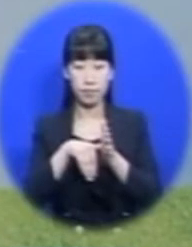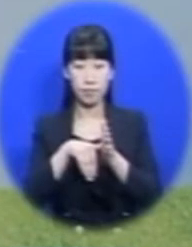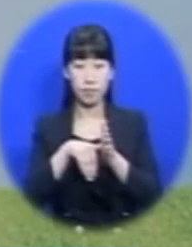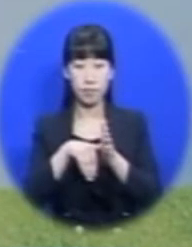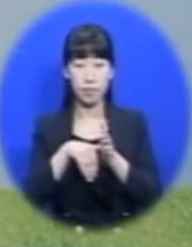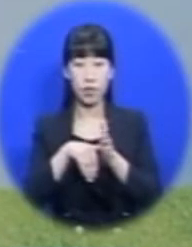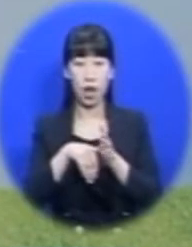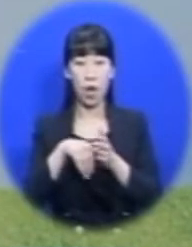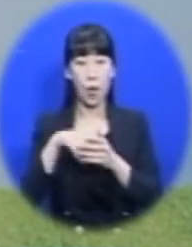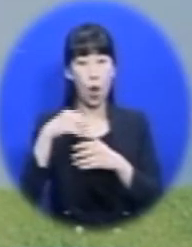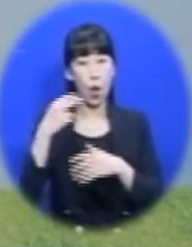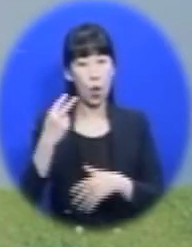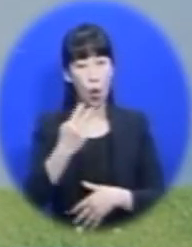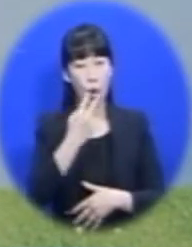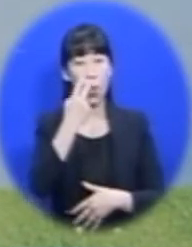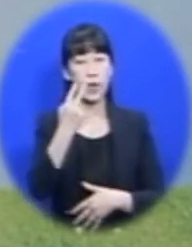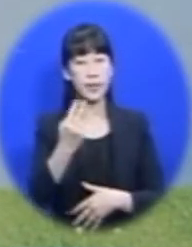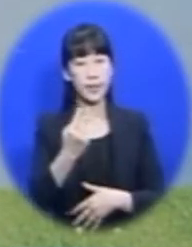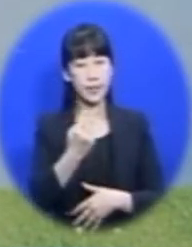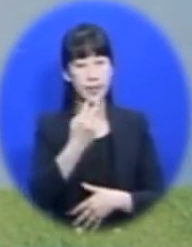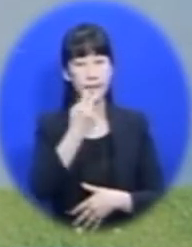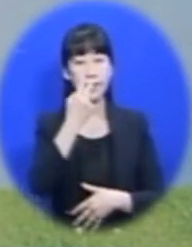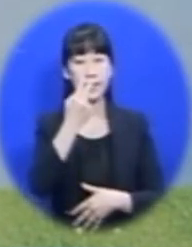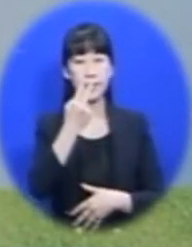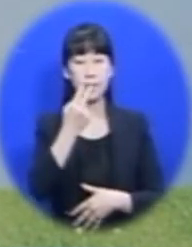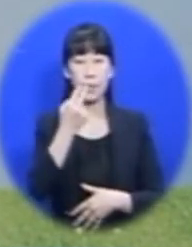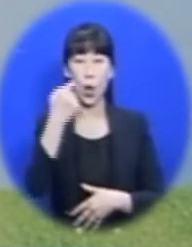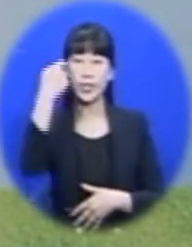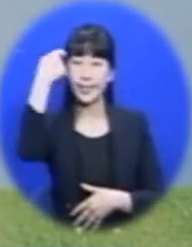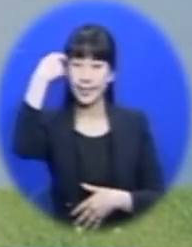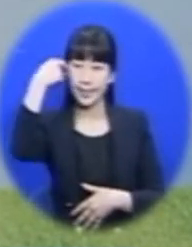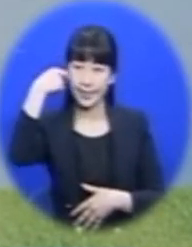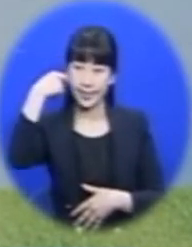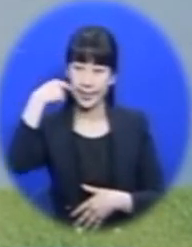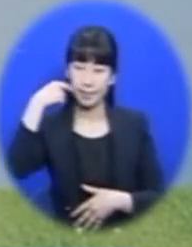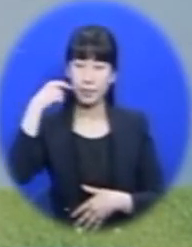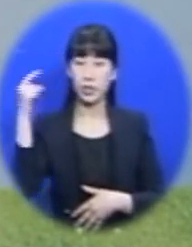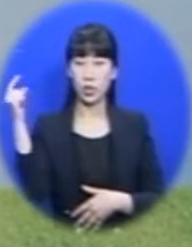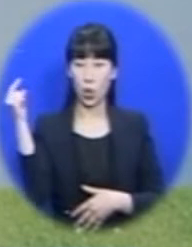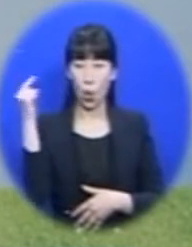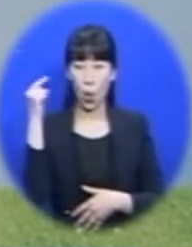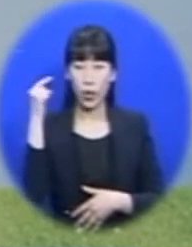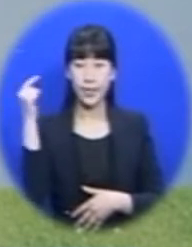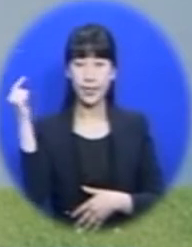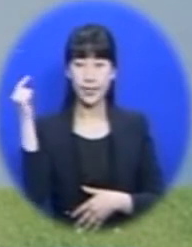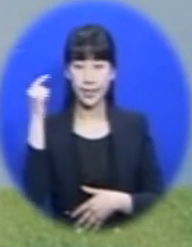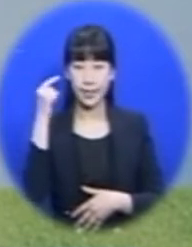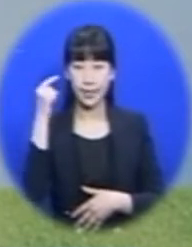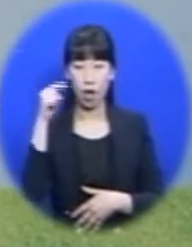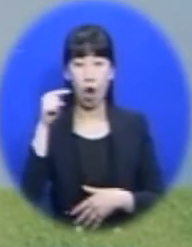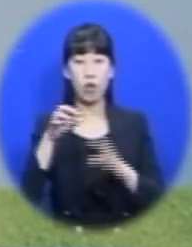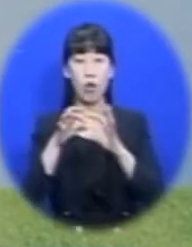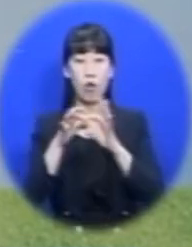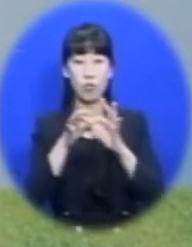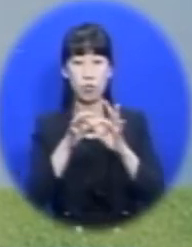느껴지는 어떤 공기, 그리고 감촉, 소리 그런 걸